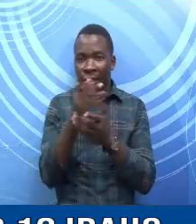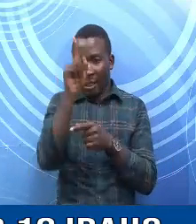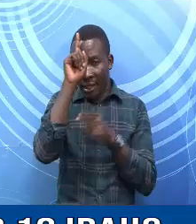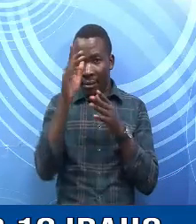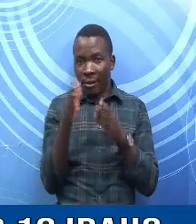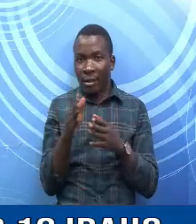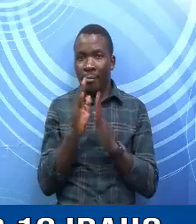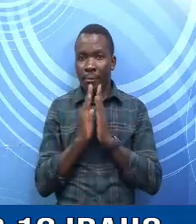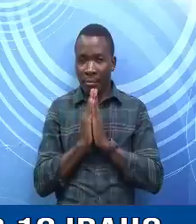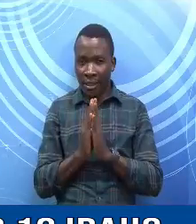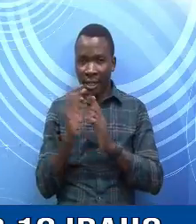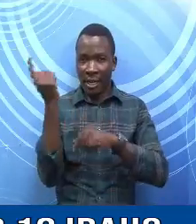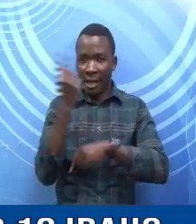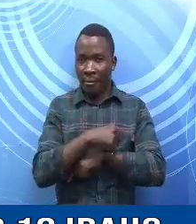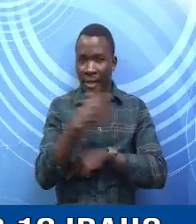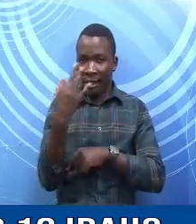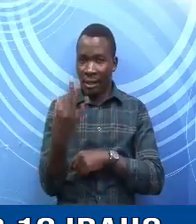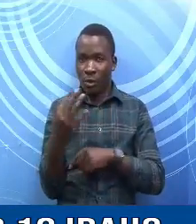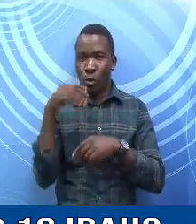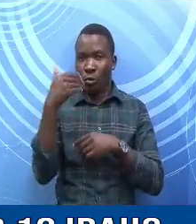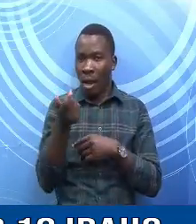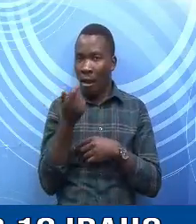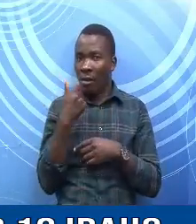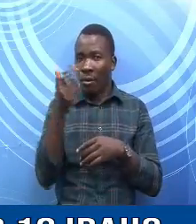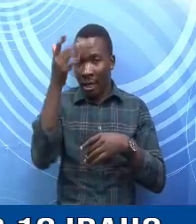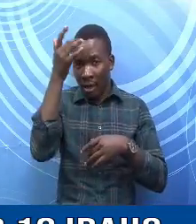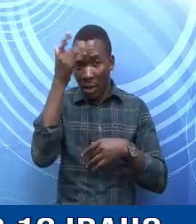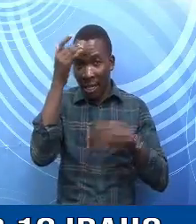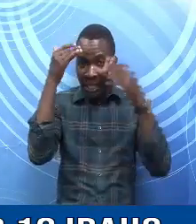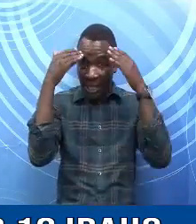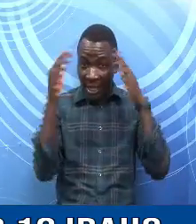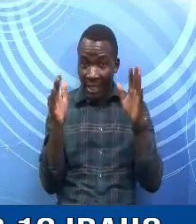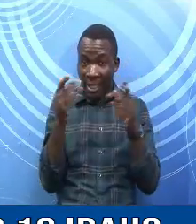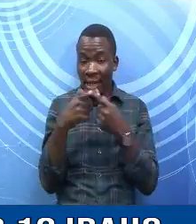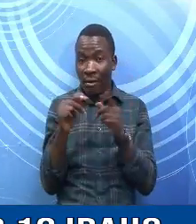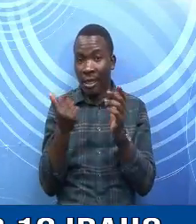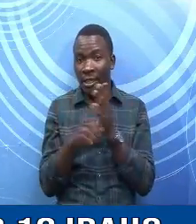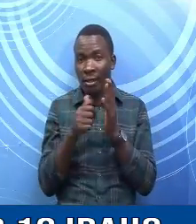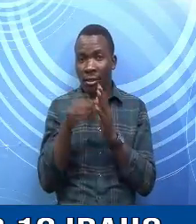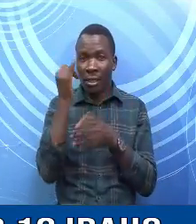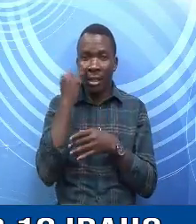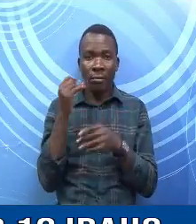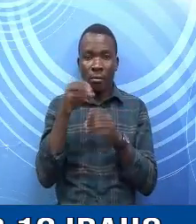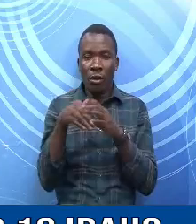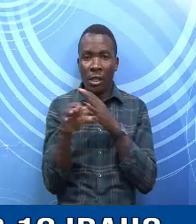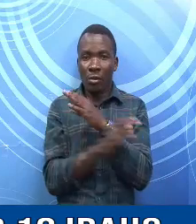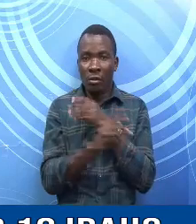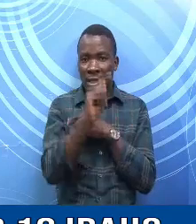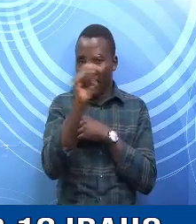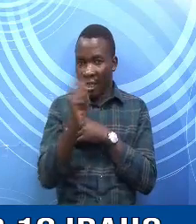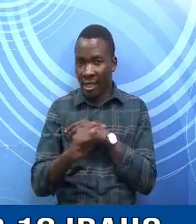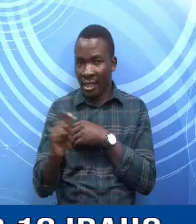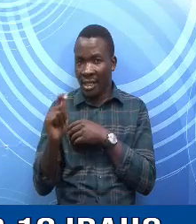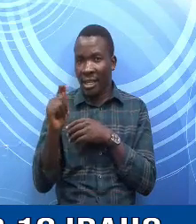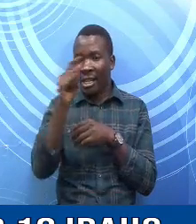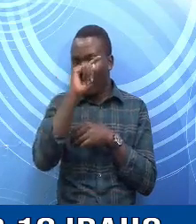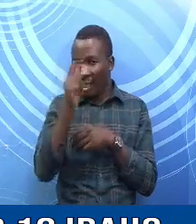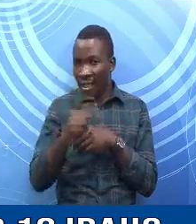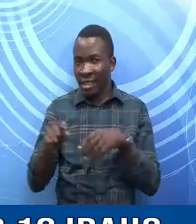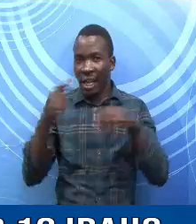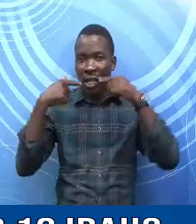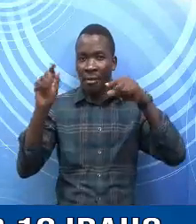indwara itaramenyekana neza ifata mu myanya y'ubumekero. Iyo ndwara ubundi ikaba ari ikibazo gikomeye muri Tanzania. Tanzania iheruka gutangaza imibare